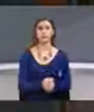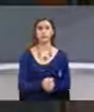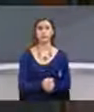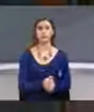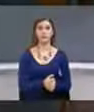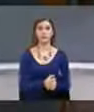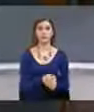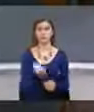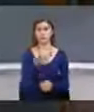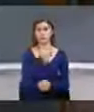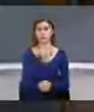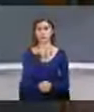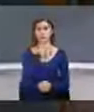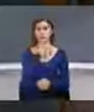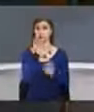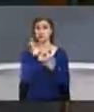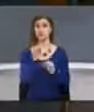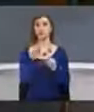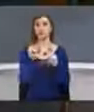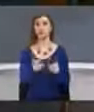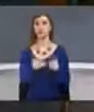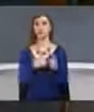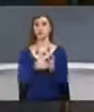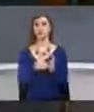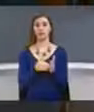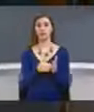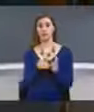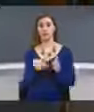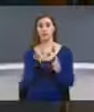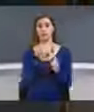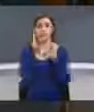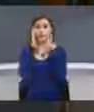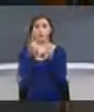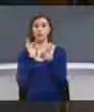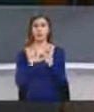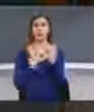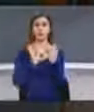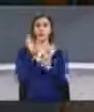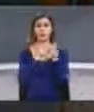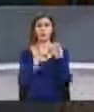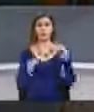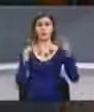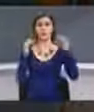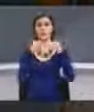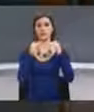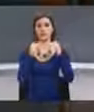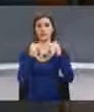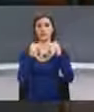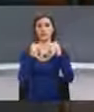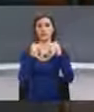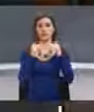Nëse doni të besoni që e keni për një mend mbrojtjen e barazisë gjinore në Republikën e Kosovës.